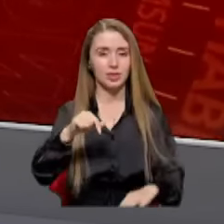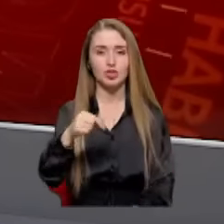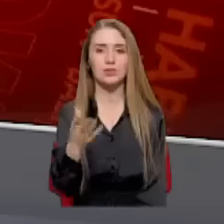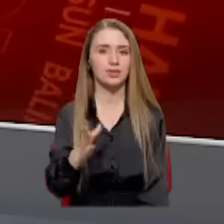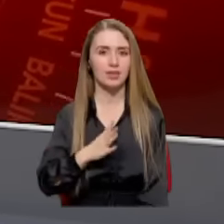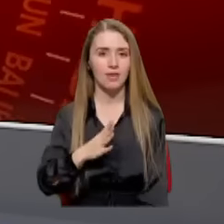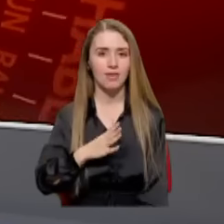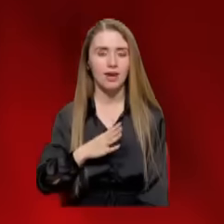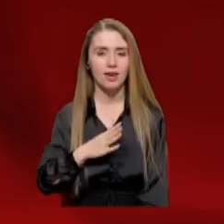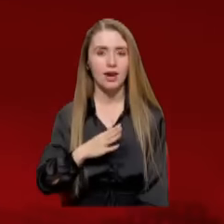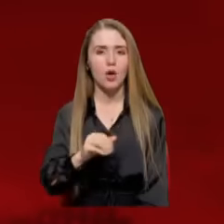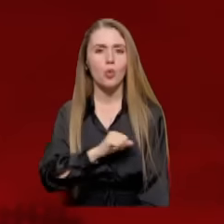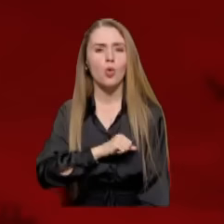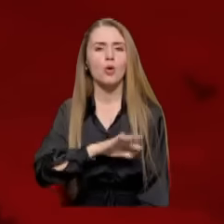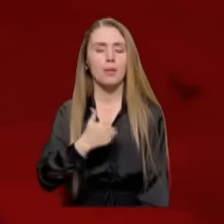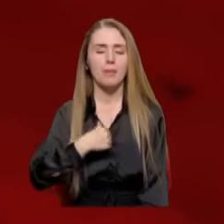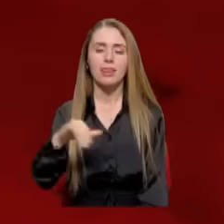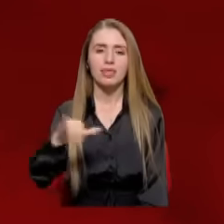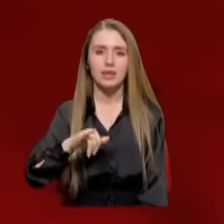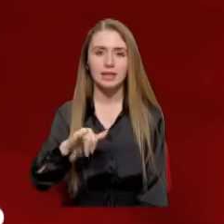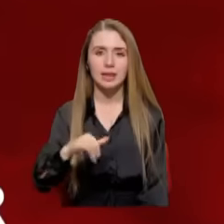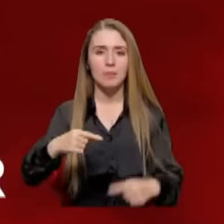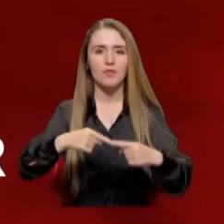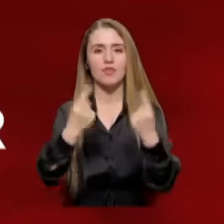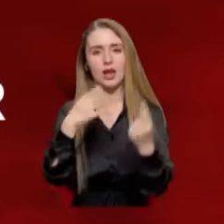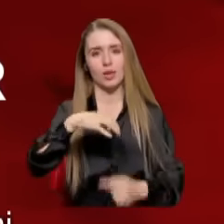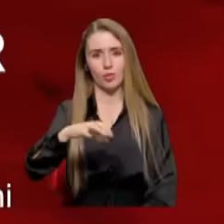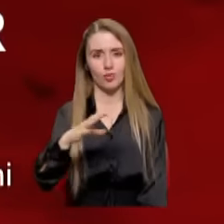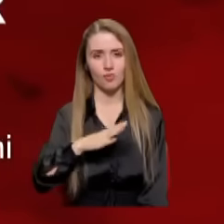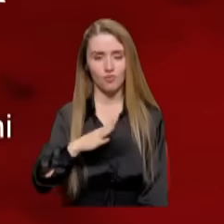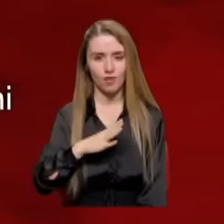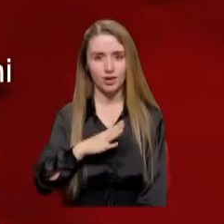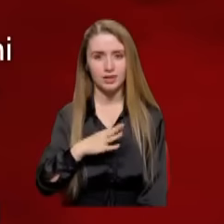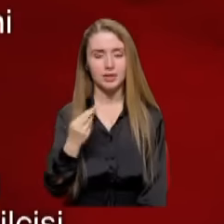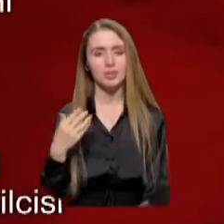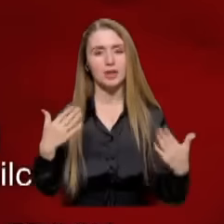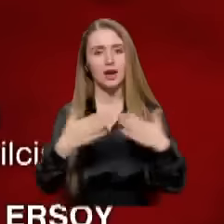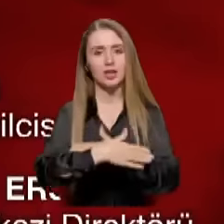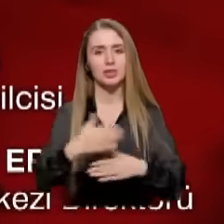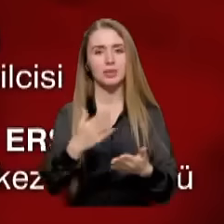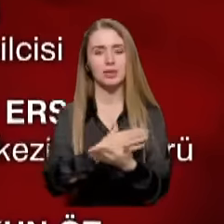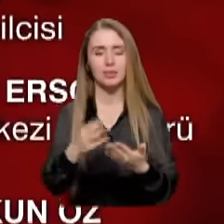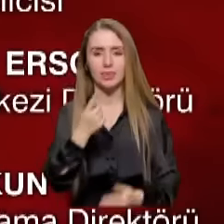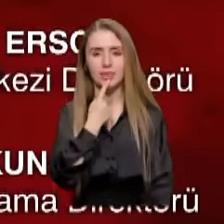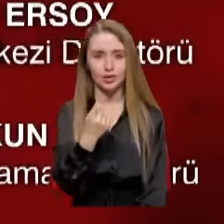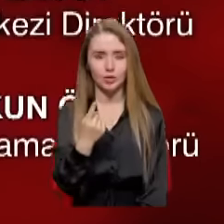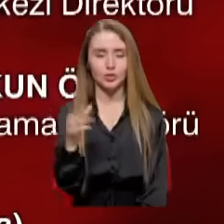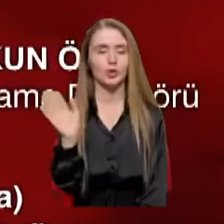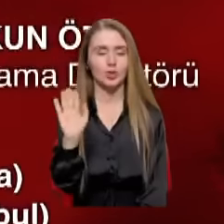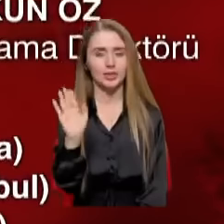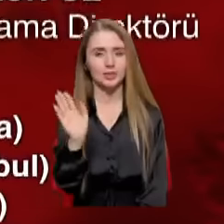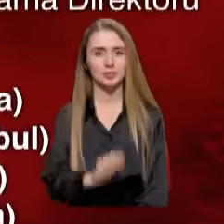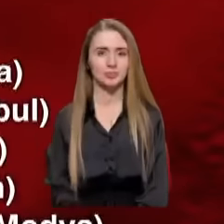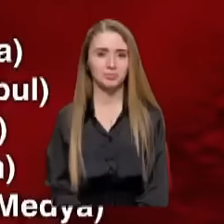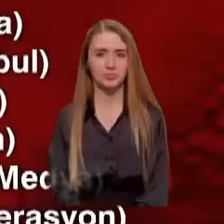Now'da yayın dizimiz Korkma Ben Yanındayım'ın final bölümüyle devam edecek. İyi bir akşam geçirmenizi diliyoruz.